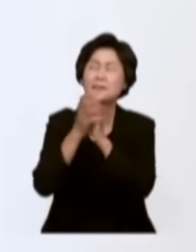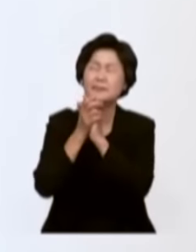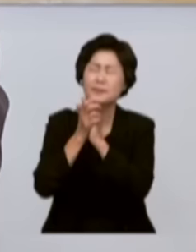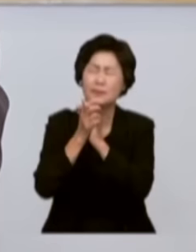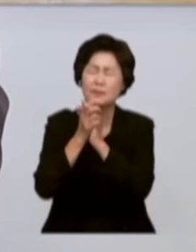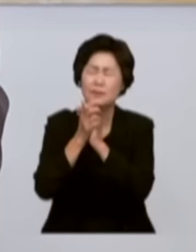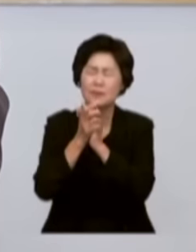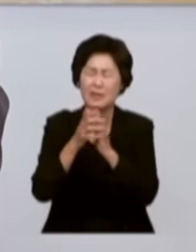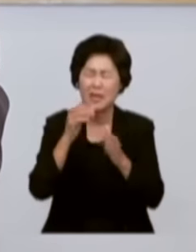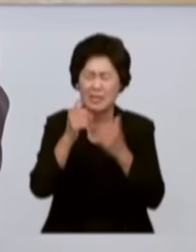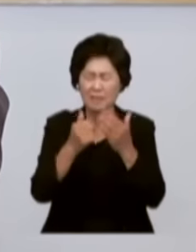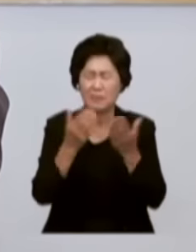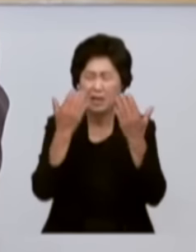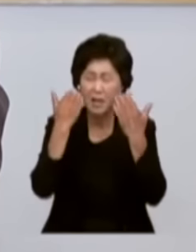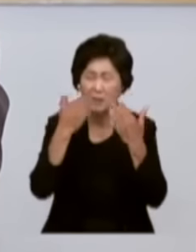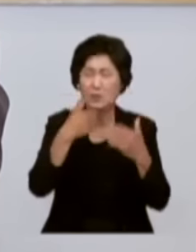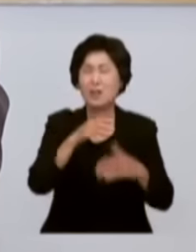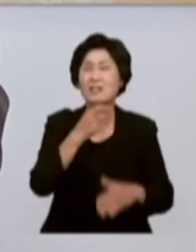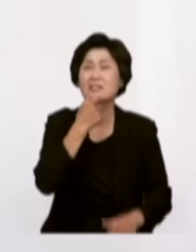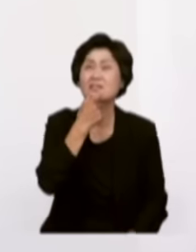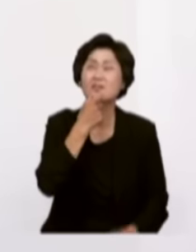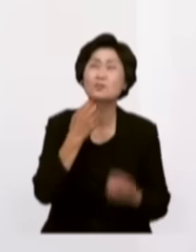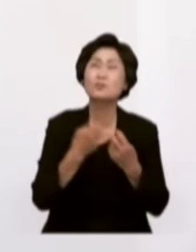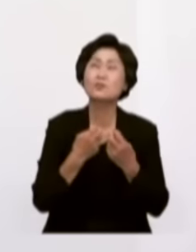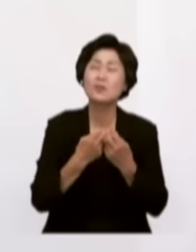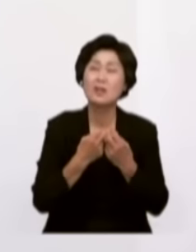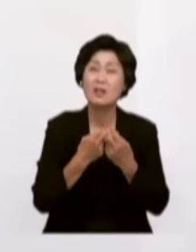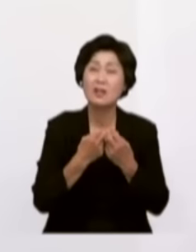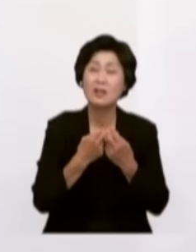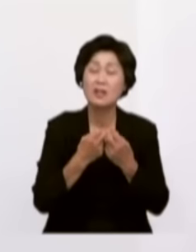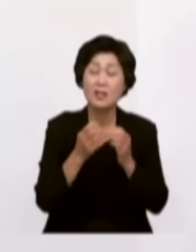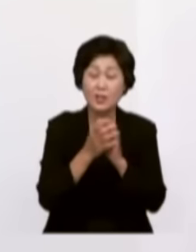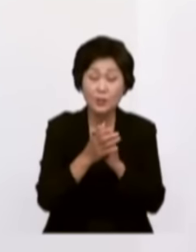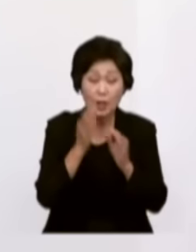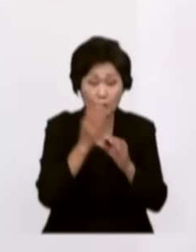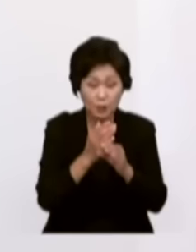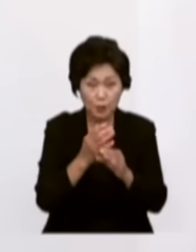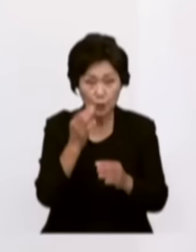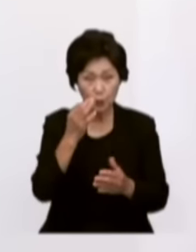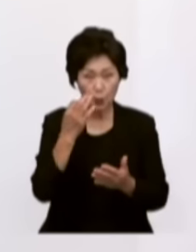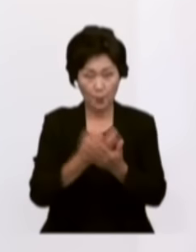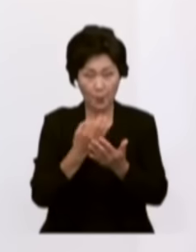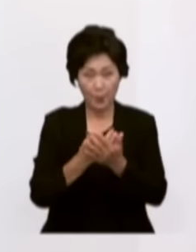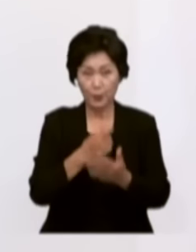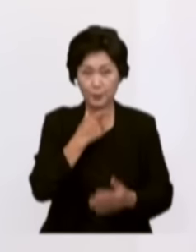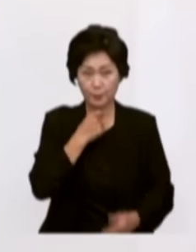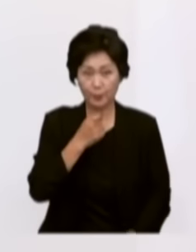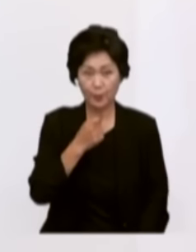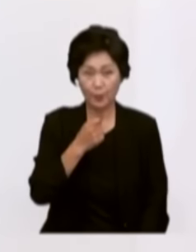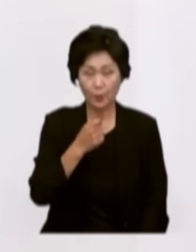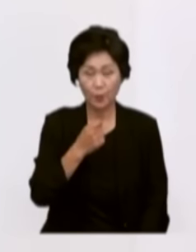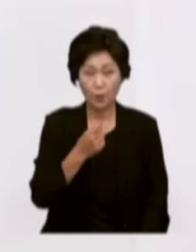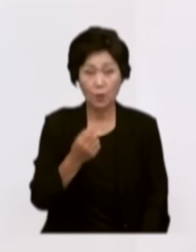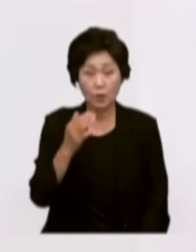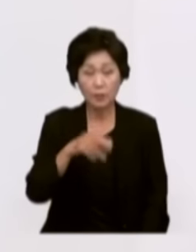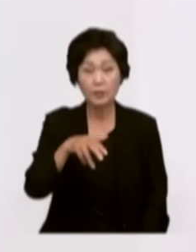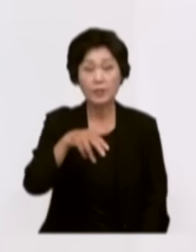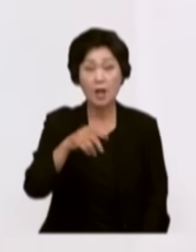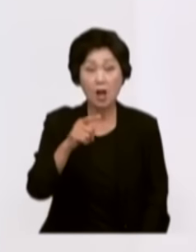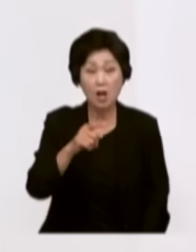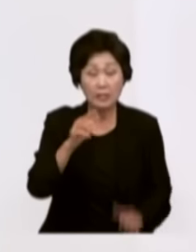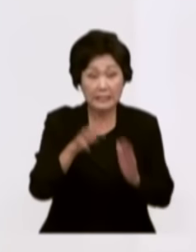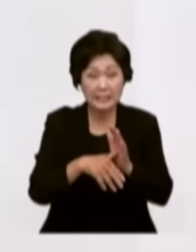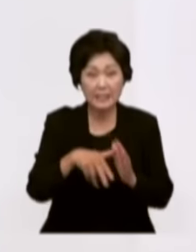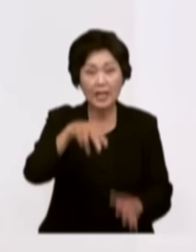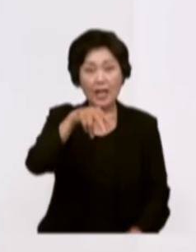하다가 돈을 많이 벌고 싶은 거예요. 그렇지. 중학교 이제 돈을 좀 많이 벌고 싶은데 그래서 보니까 조용필 씨가 그 당시